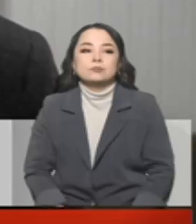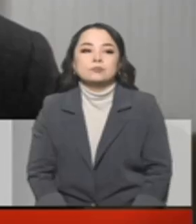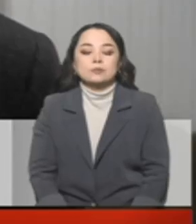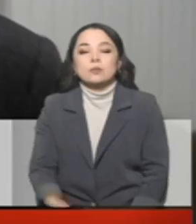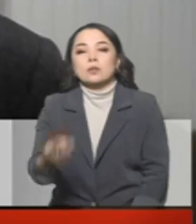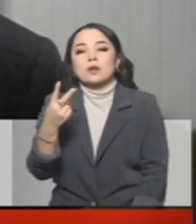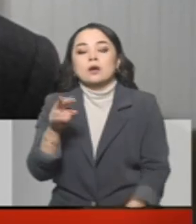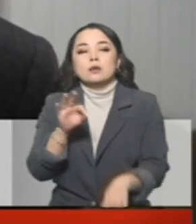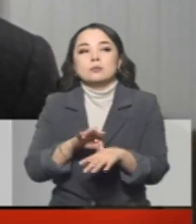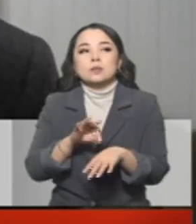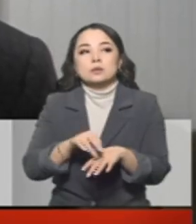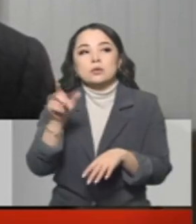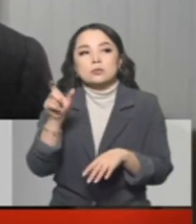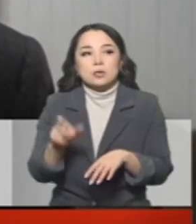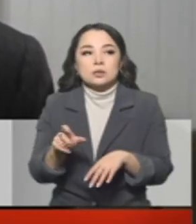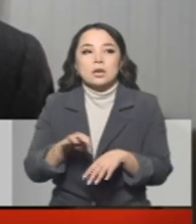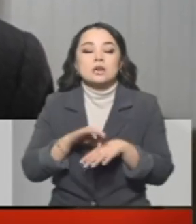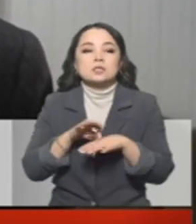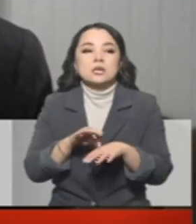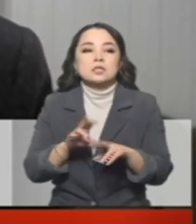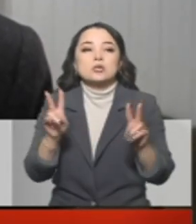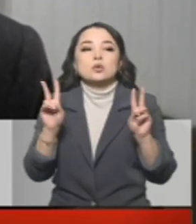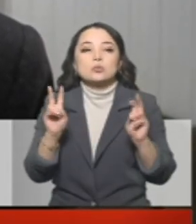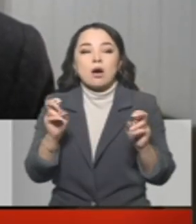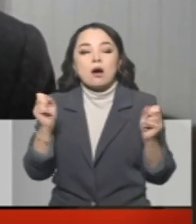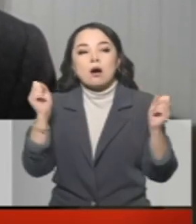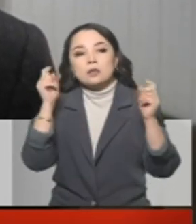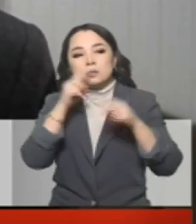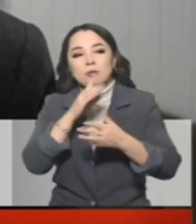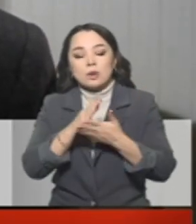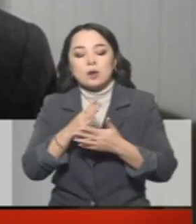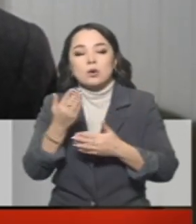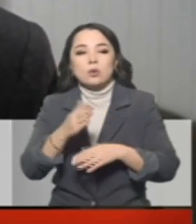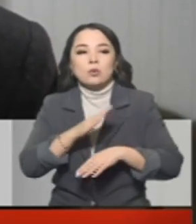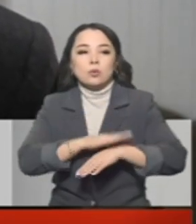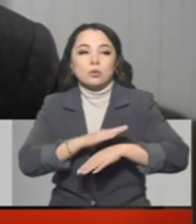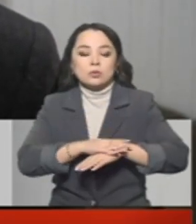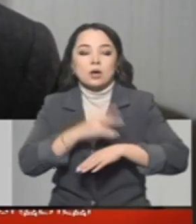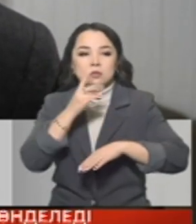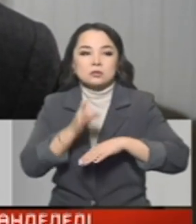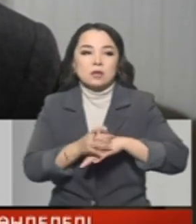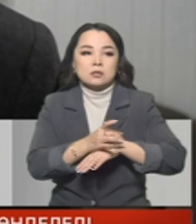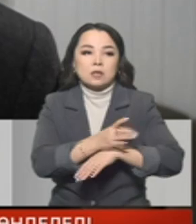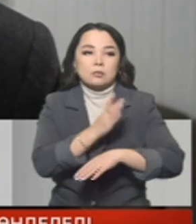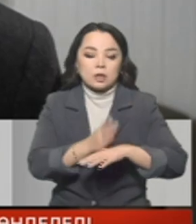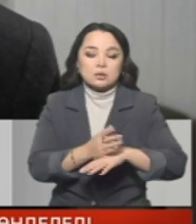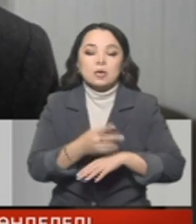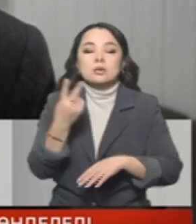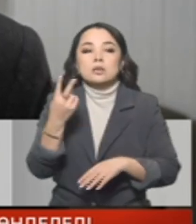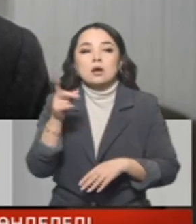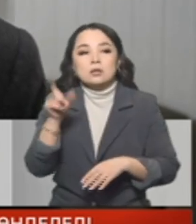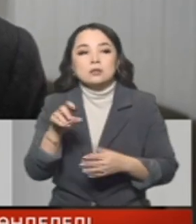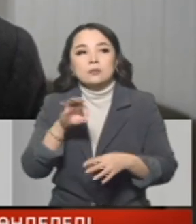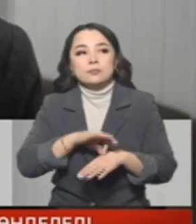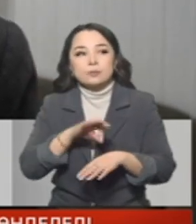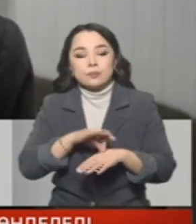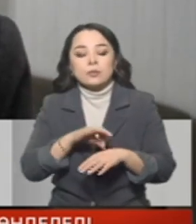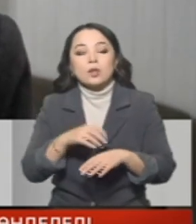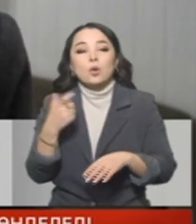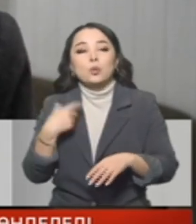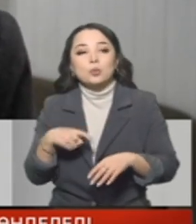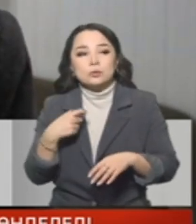Екі науқасты да терлік түрінен анықталып отыр, қолдарында жаралар бар. Ол екінші науқас банауды